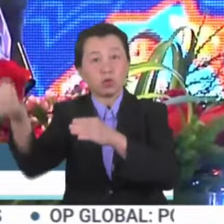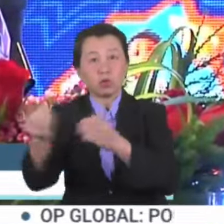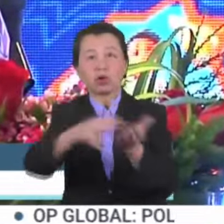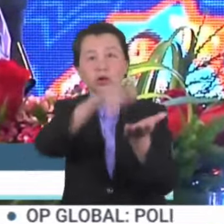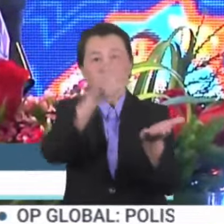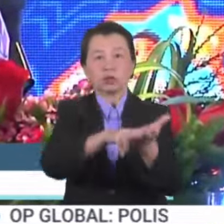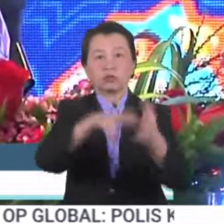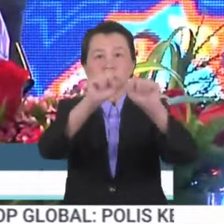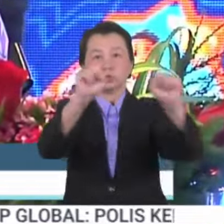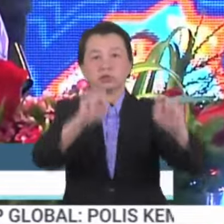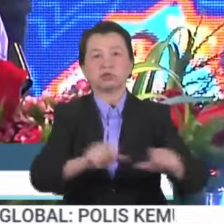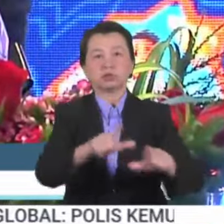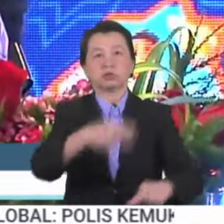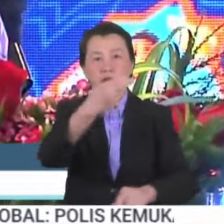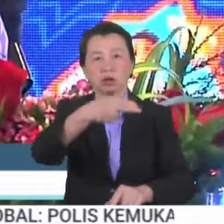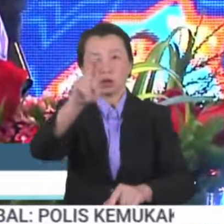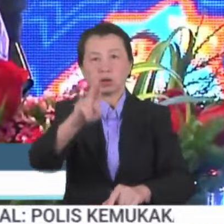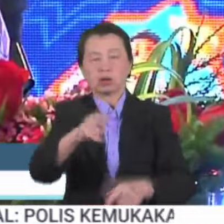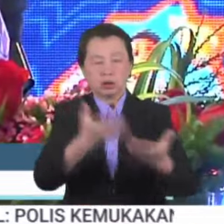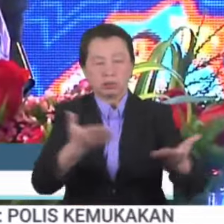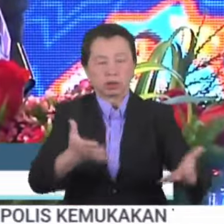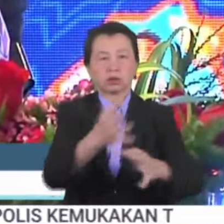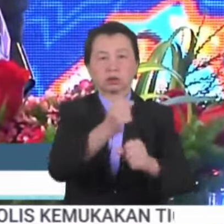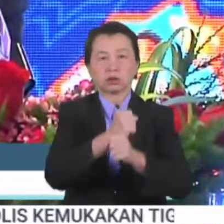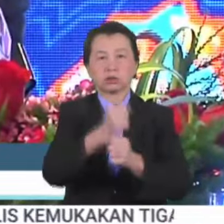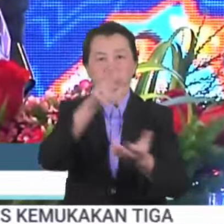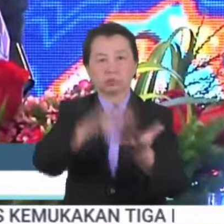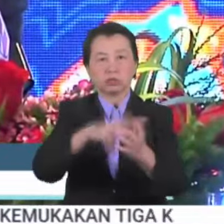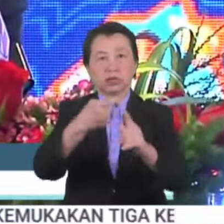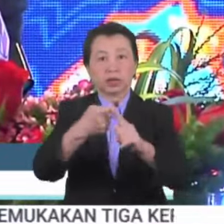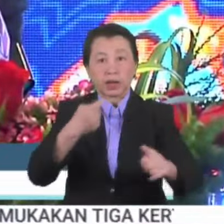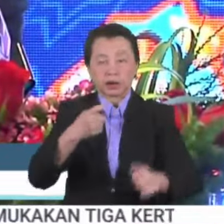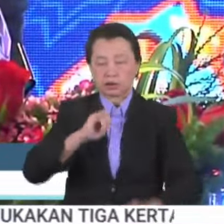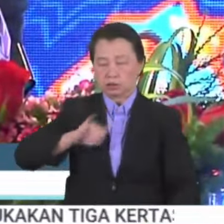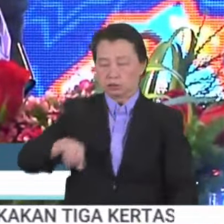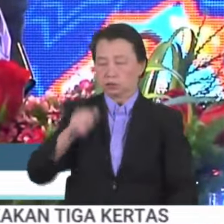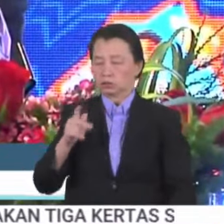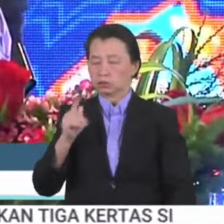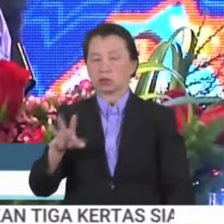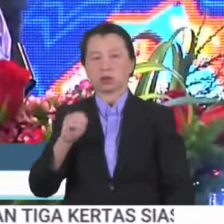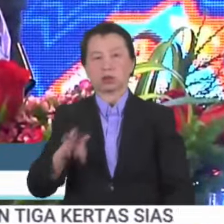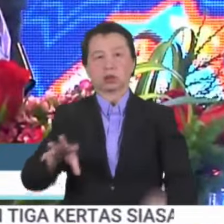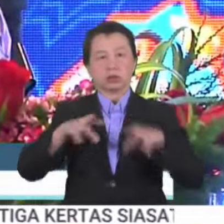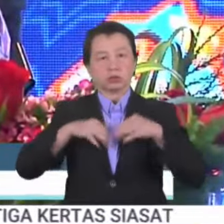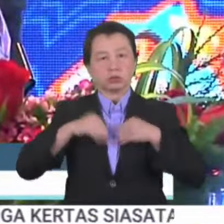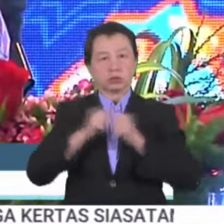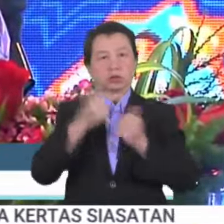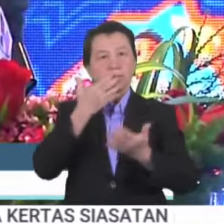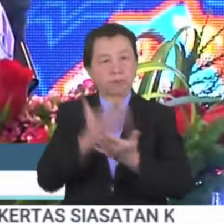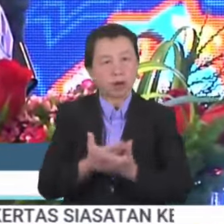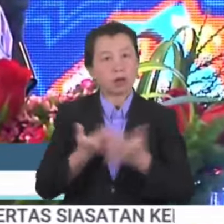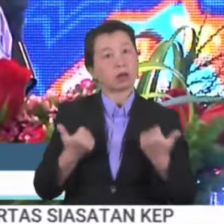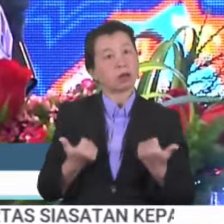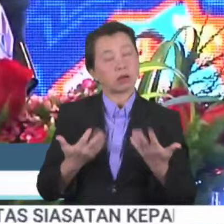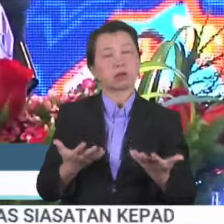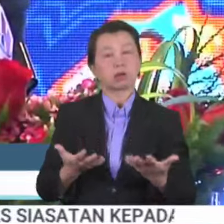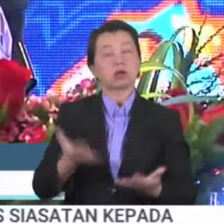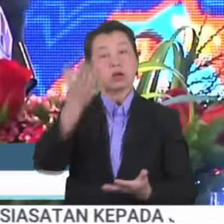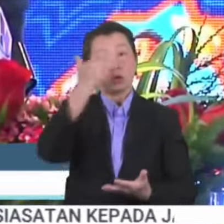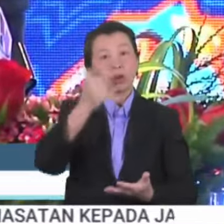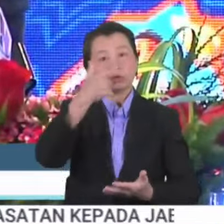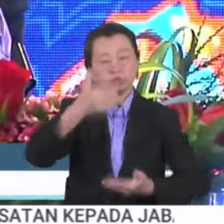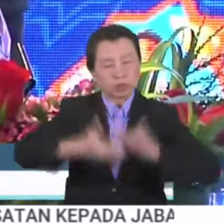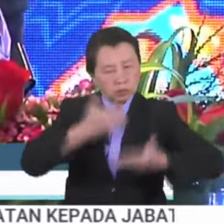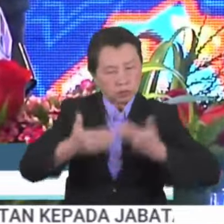kata keupayaan barang-barang yang mendapat certification daripada JAKIM diterima dengan baik. Kerana